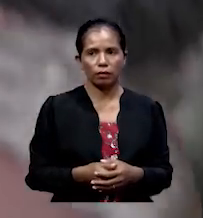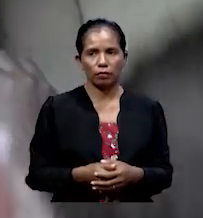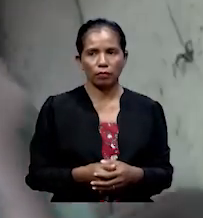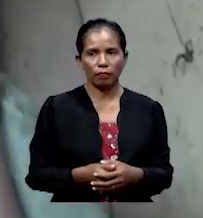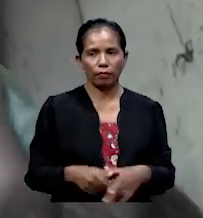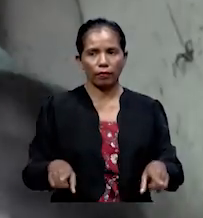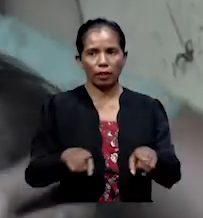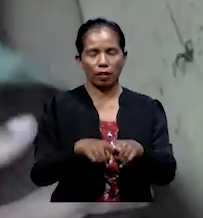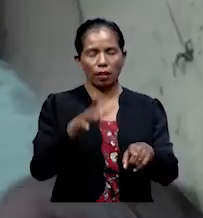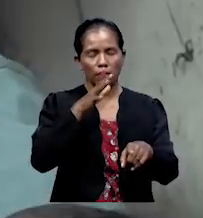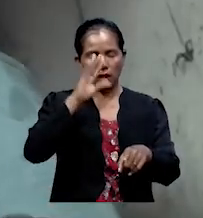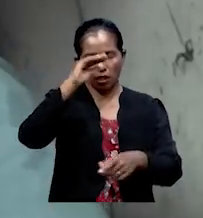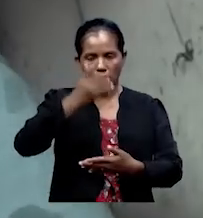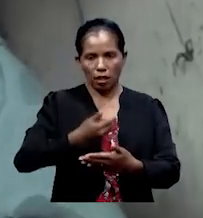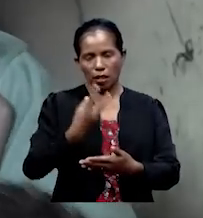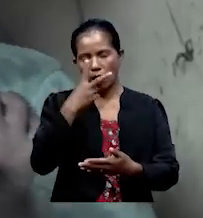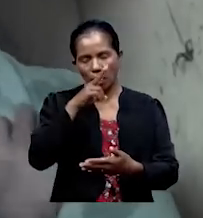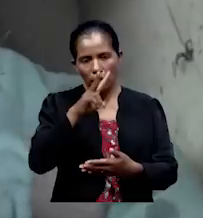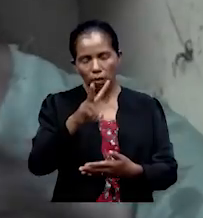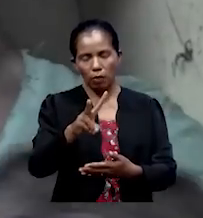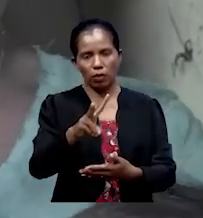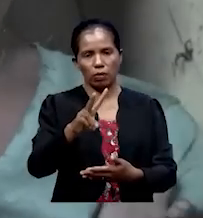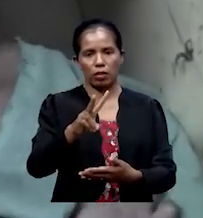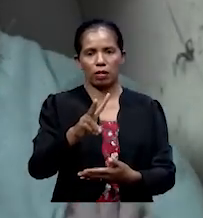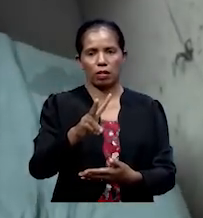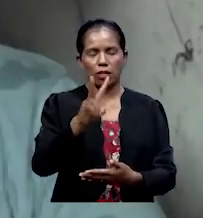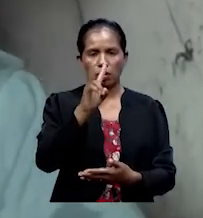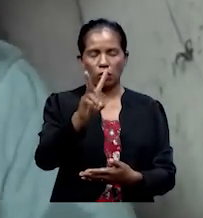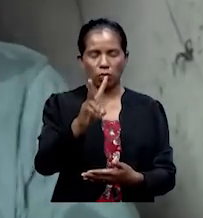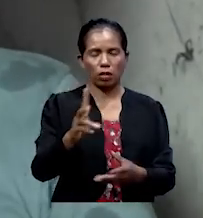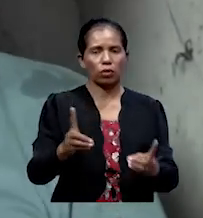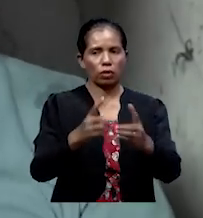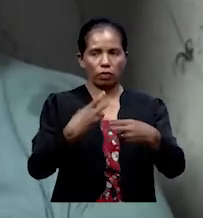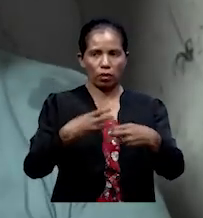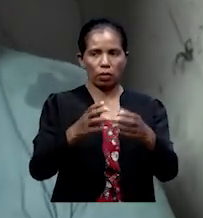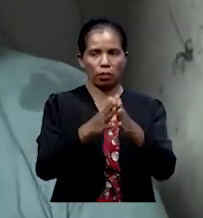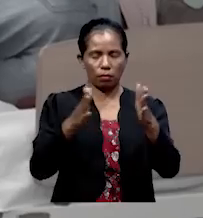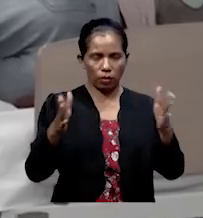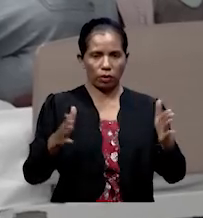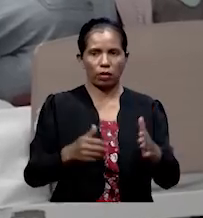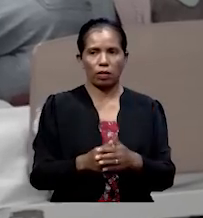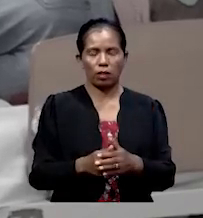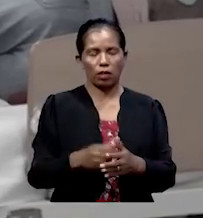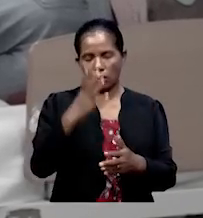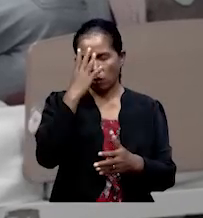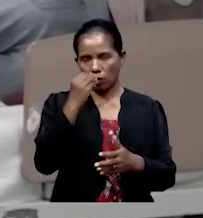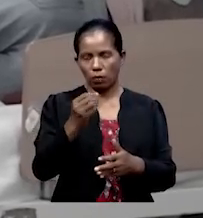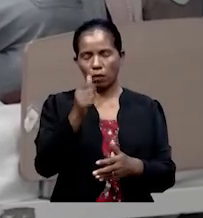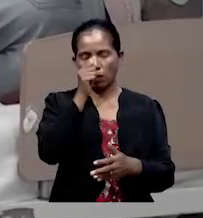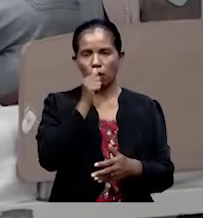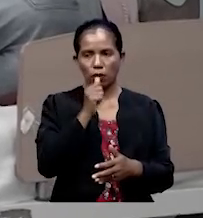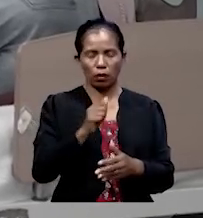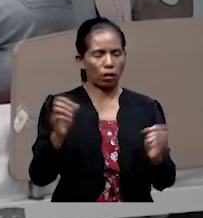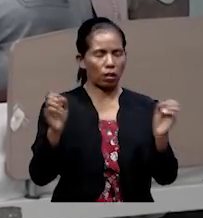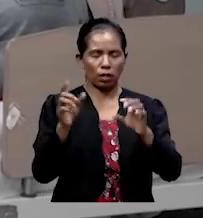Nudar inan hareba uang kikuang nen rua nebe hasor difikulta de bot ne. No kenzerson nebe topa nono sintanis